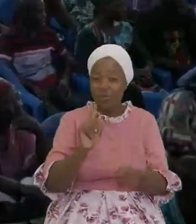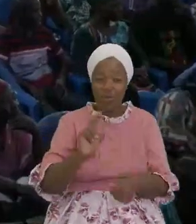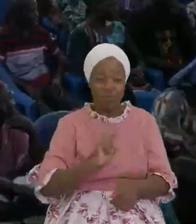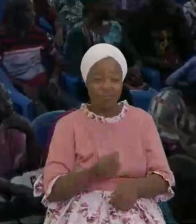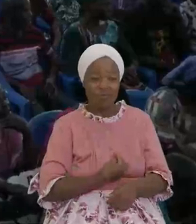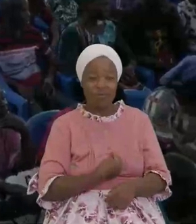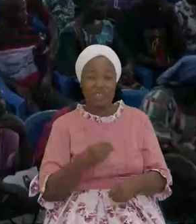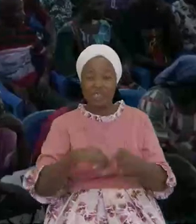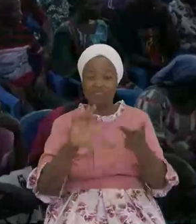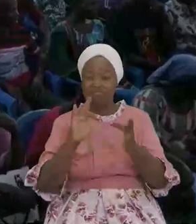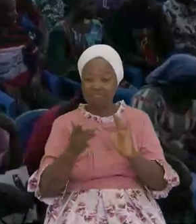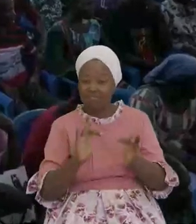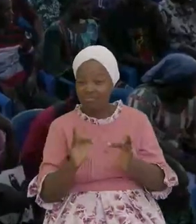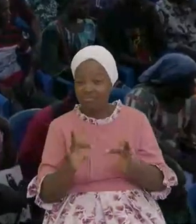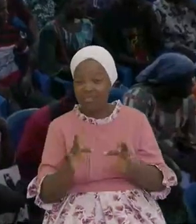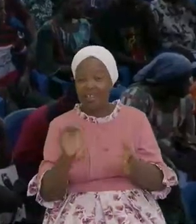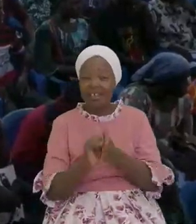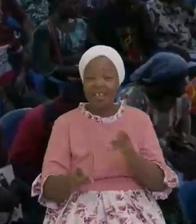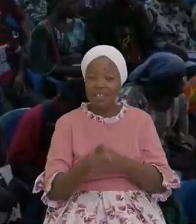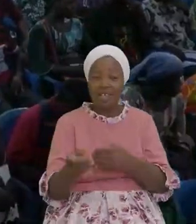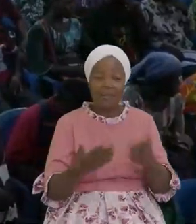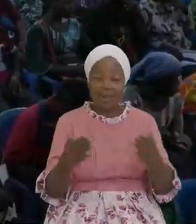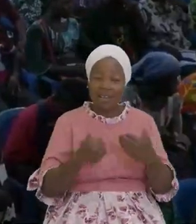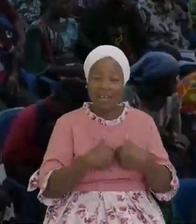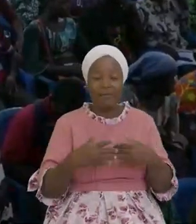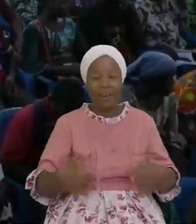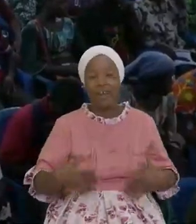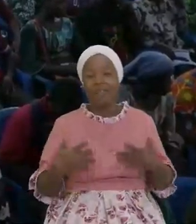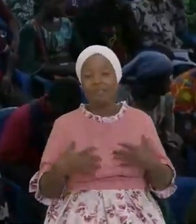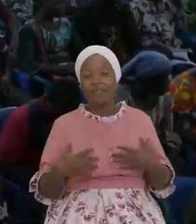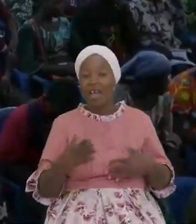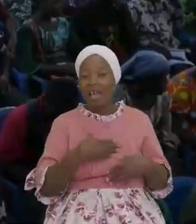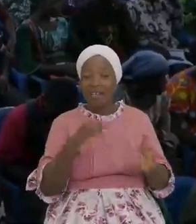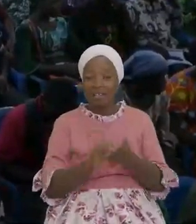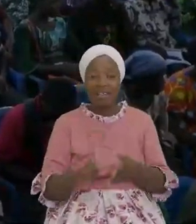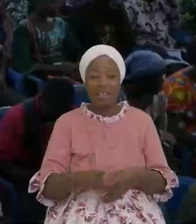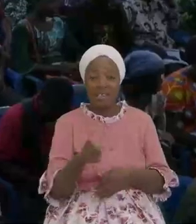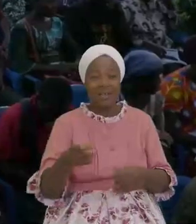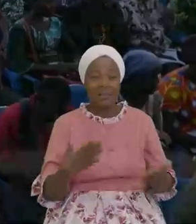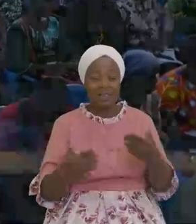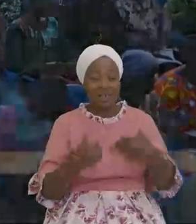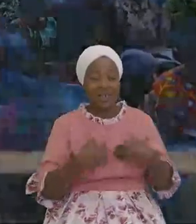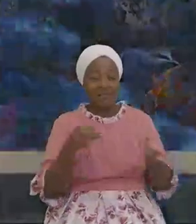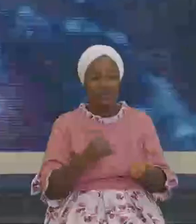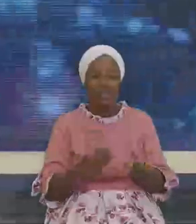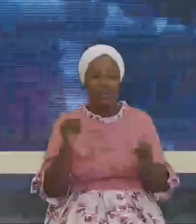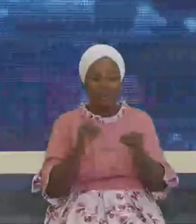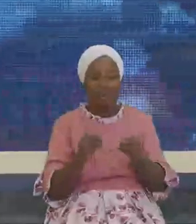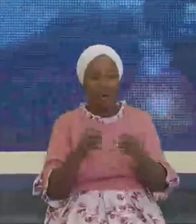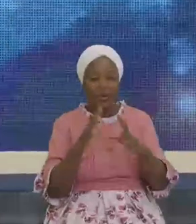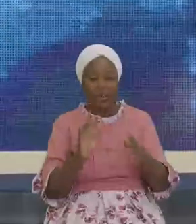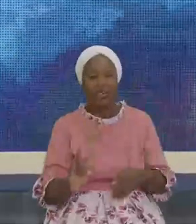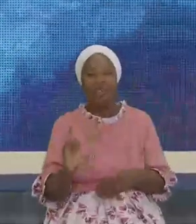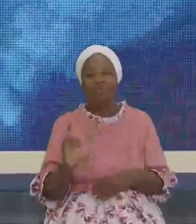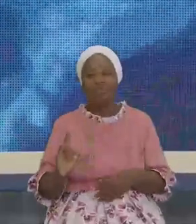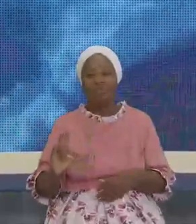afin qu'ils aient, nous tous, qui sommes dans les médias, qu'ils aient la vie.